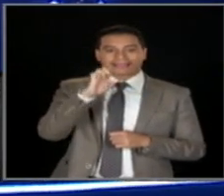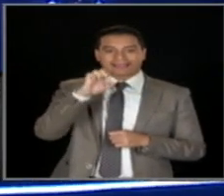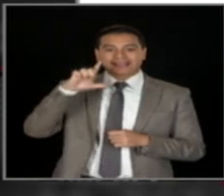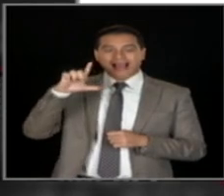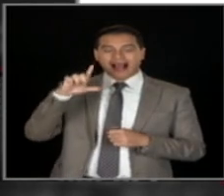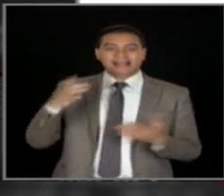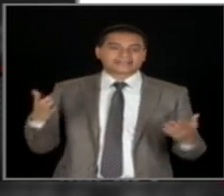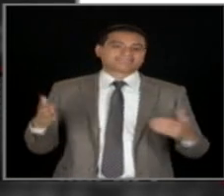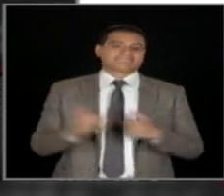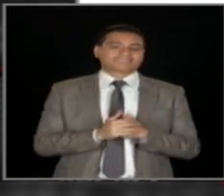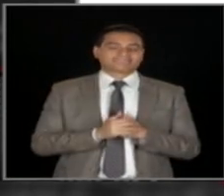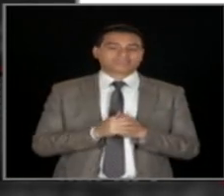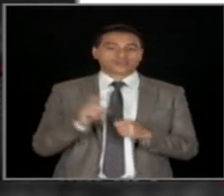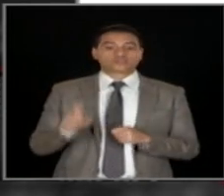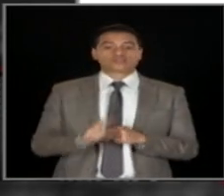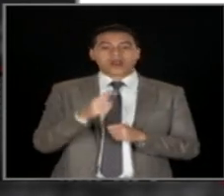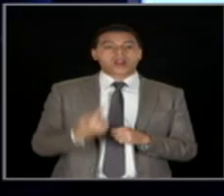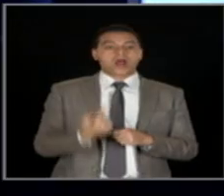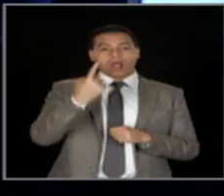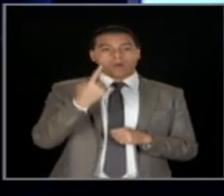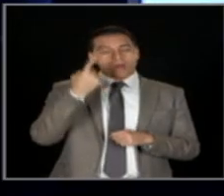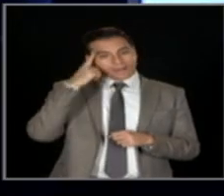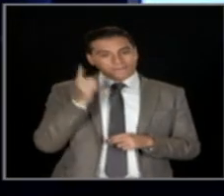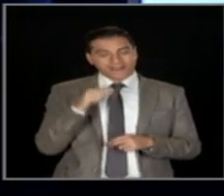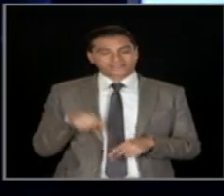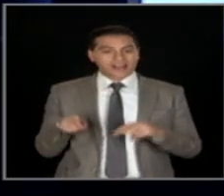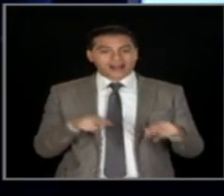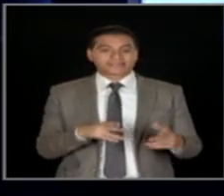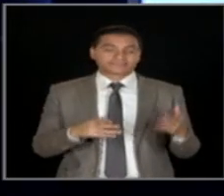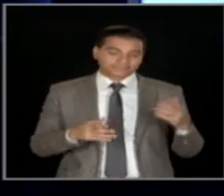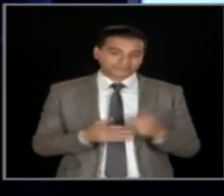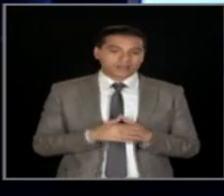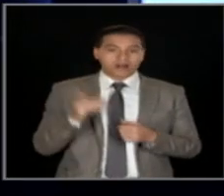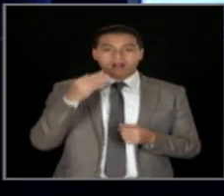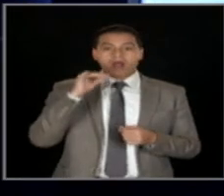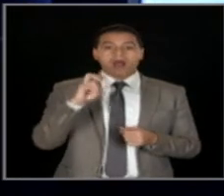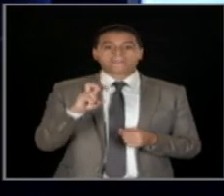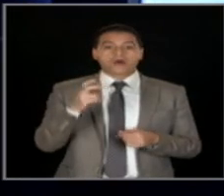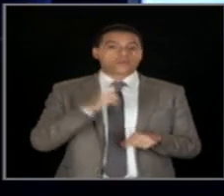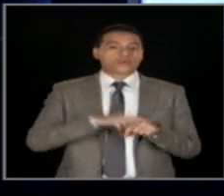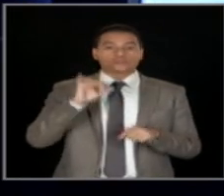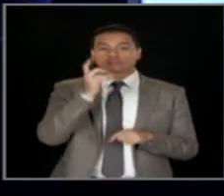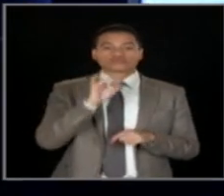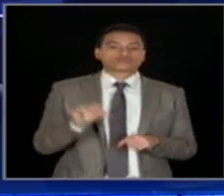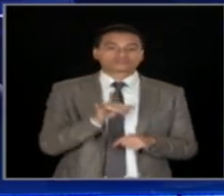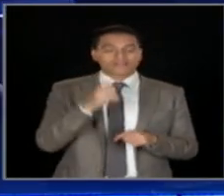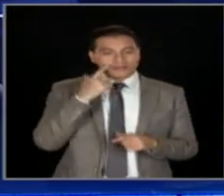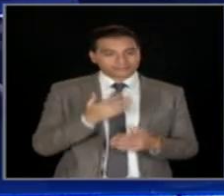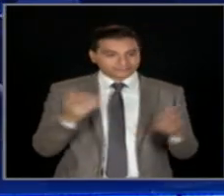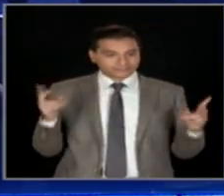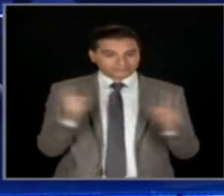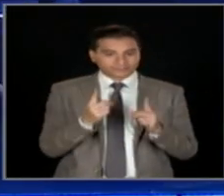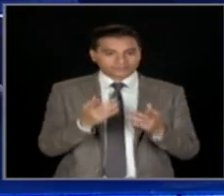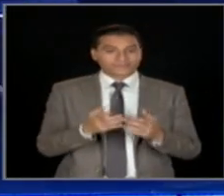هارلك أول سؤال ما يتجاوبش في الحلقة. رحمة ومصطفى، مصطفى